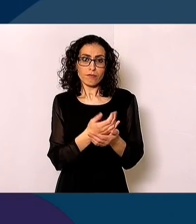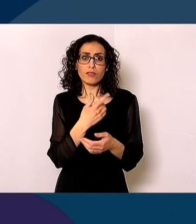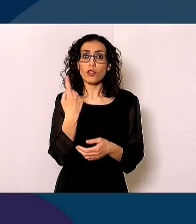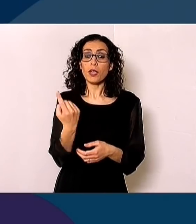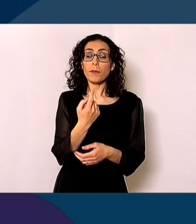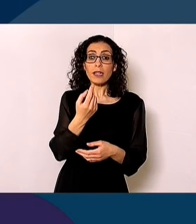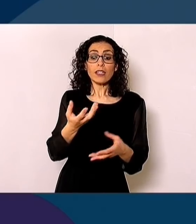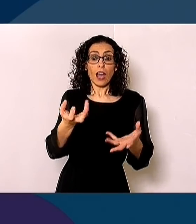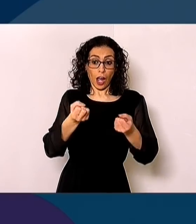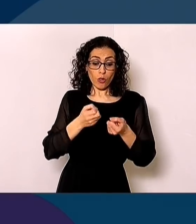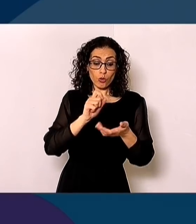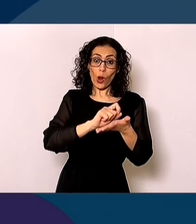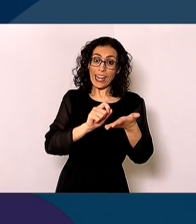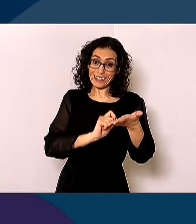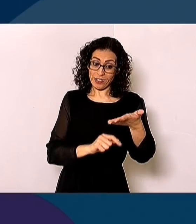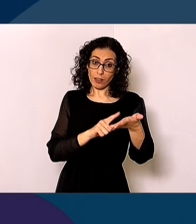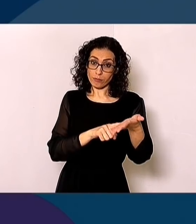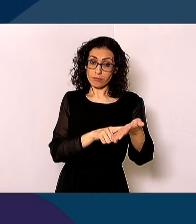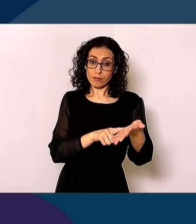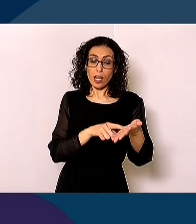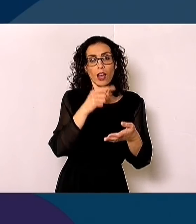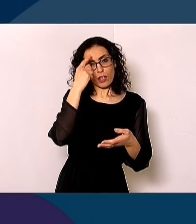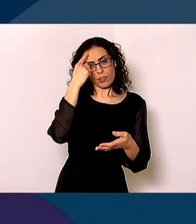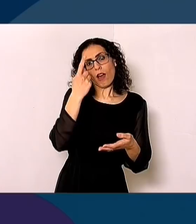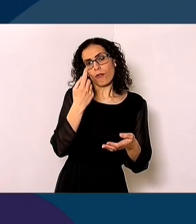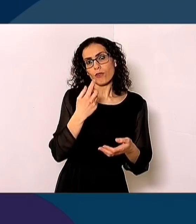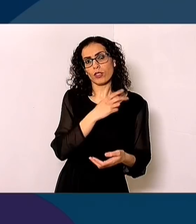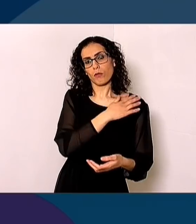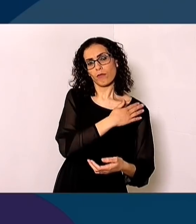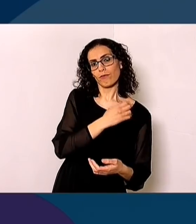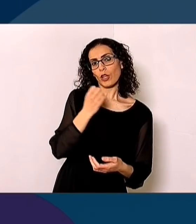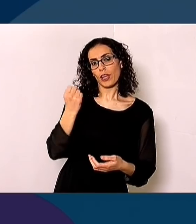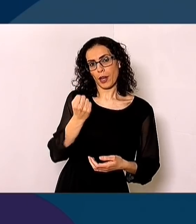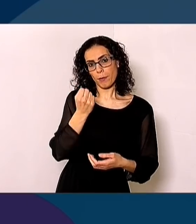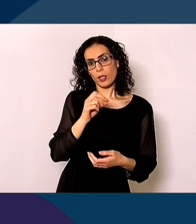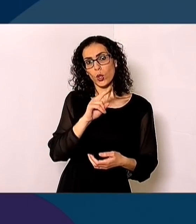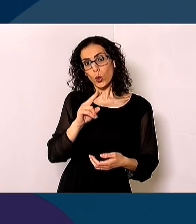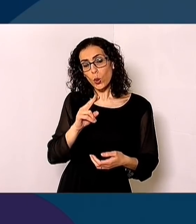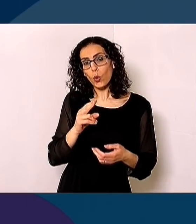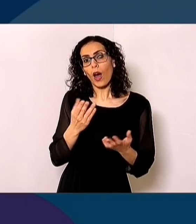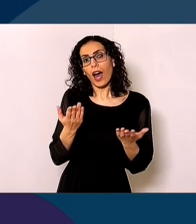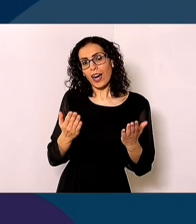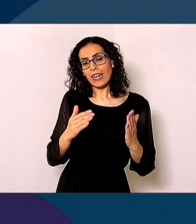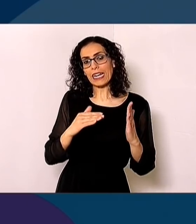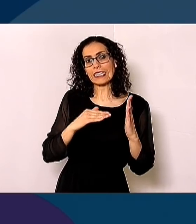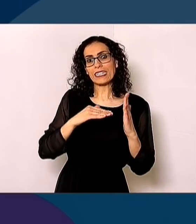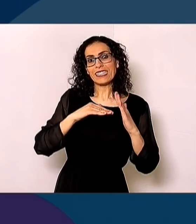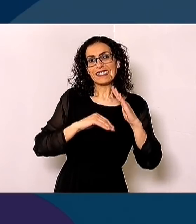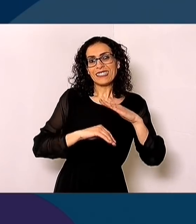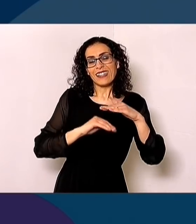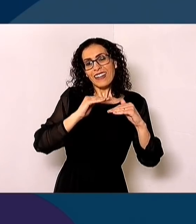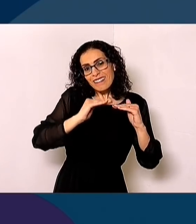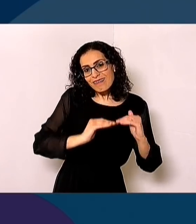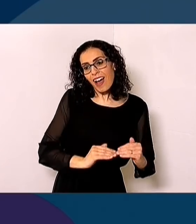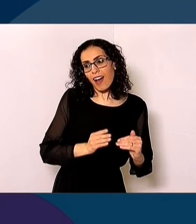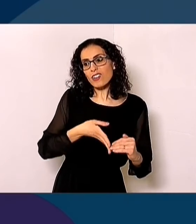l-ittra importanti li huma jafu li huma vulnerabbli u wkoll li huma jillimitaw